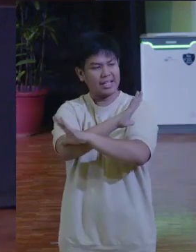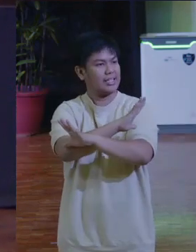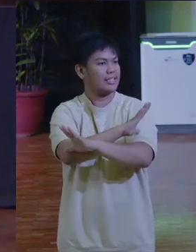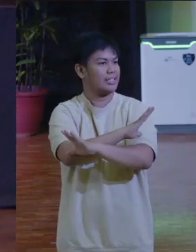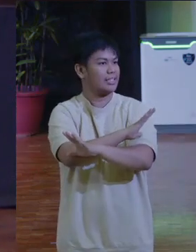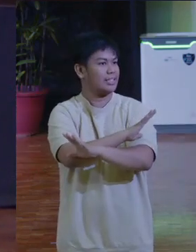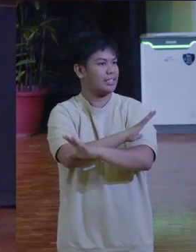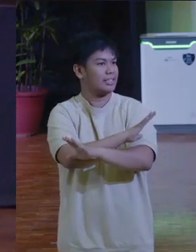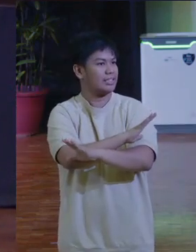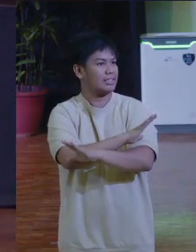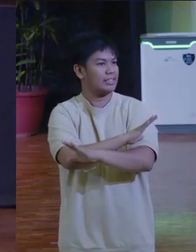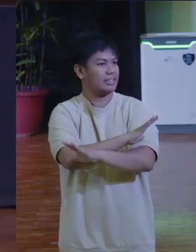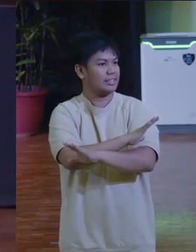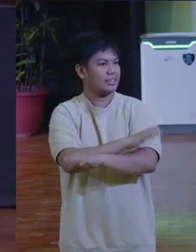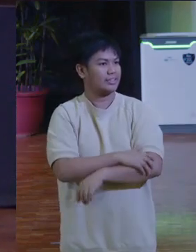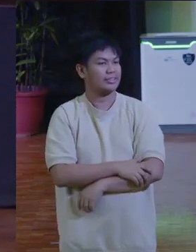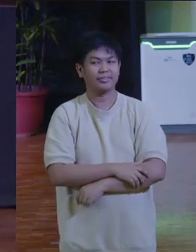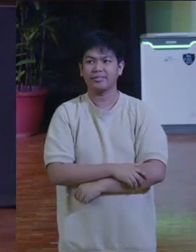Ay, wala dyan, no?